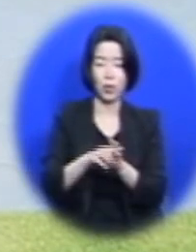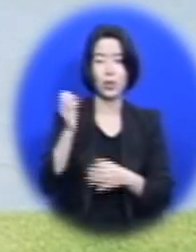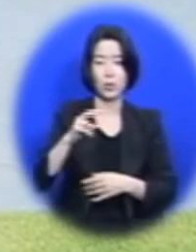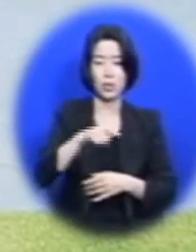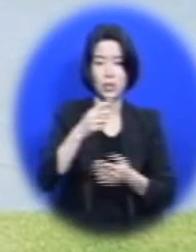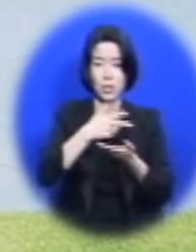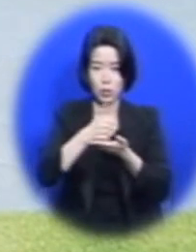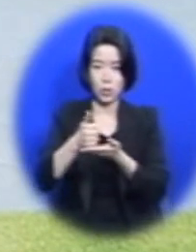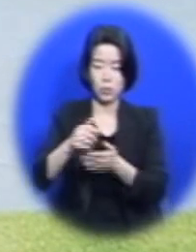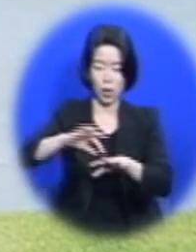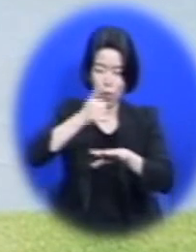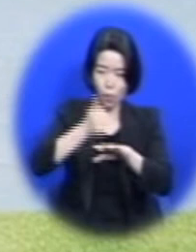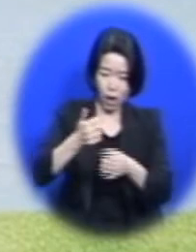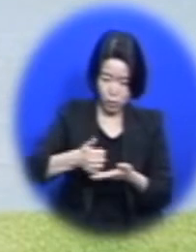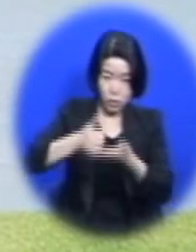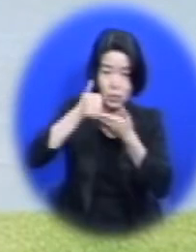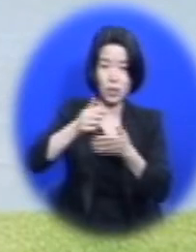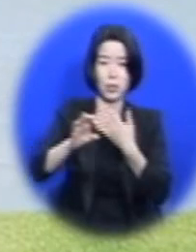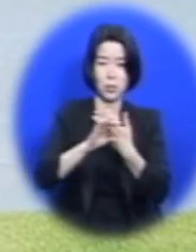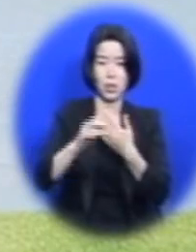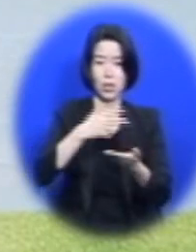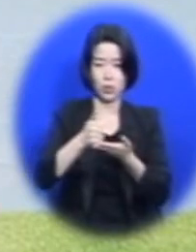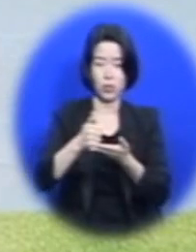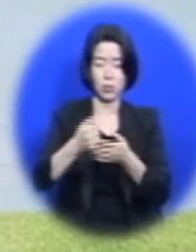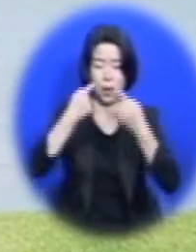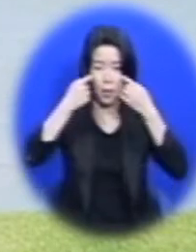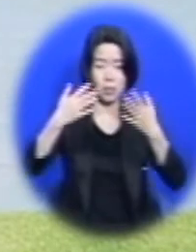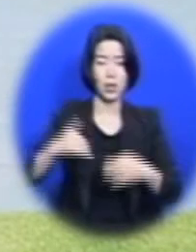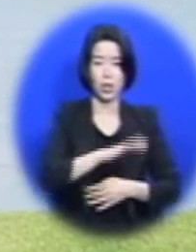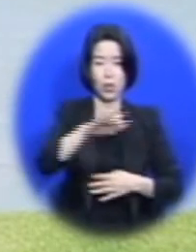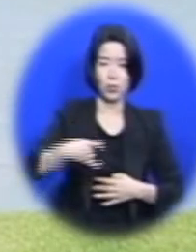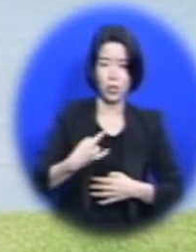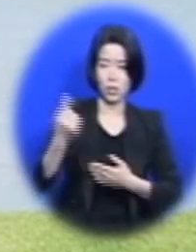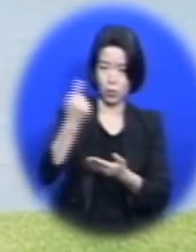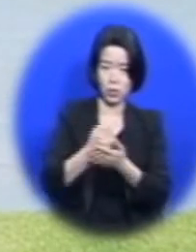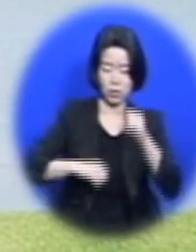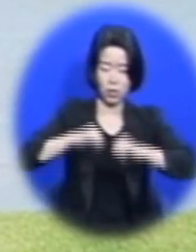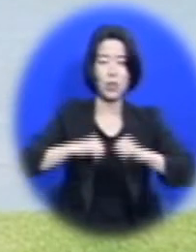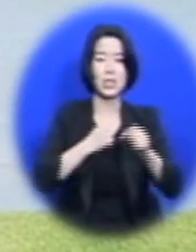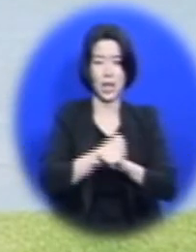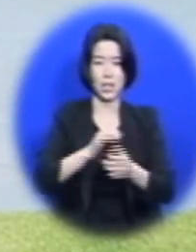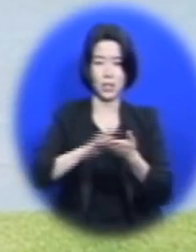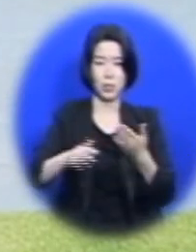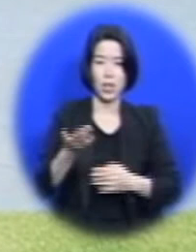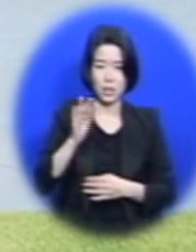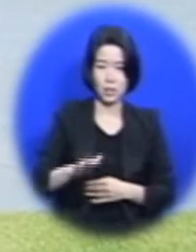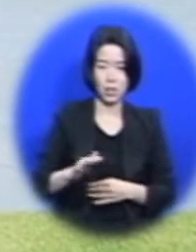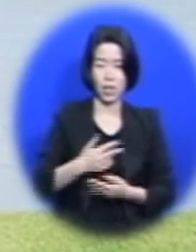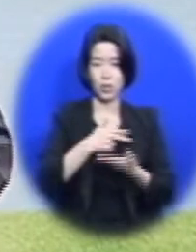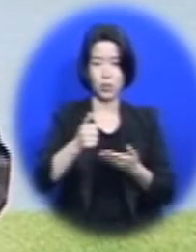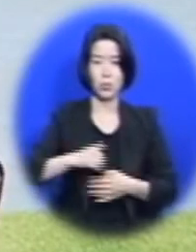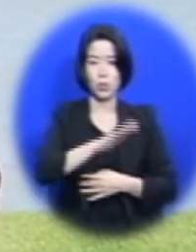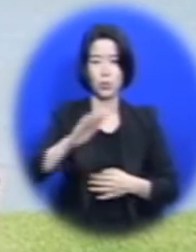그 주님을 왕으로 섬기면 주님은 분명히 우리에게 오셔서 역사하십니다. 그러나 주님은